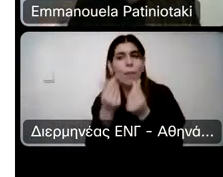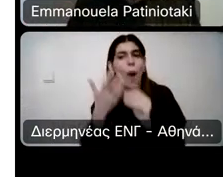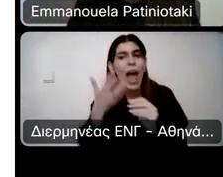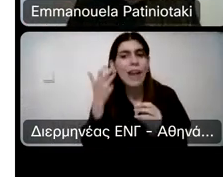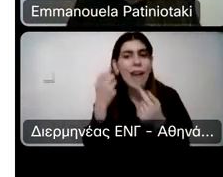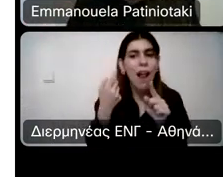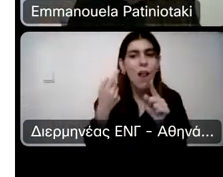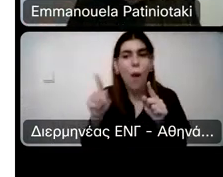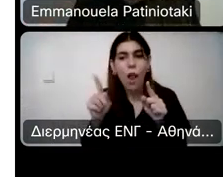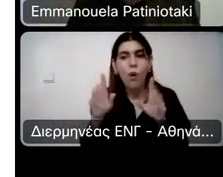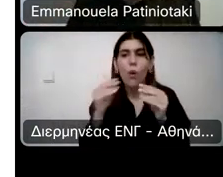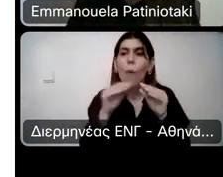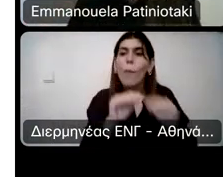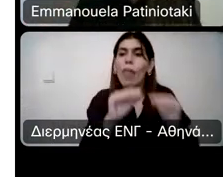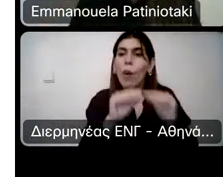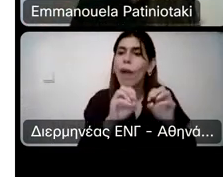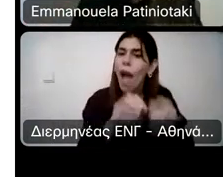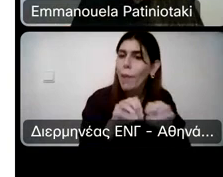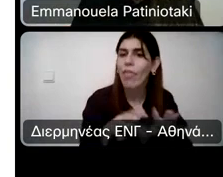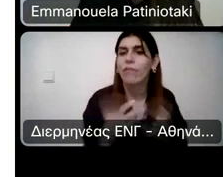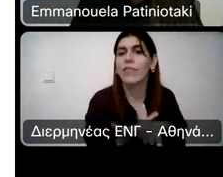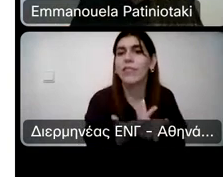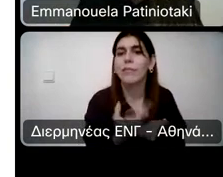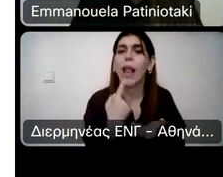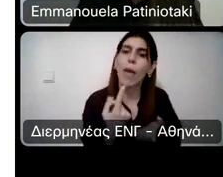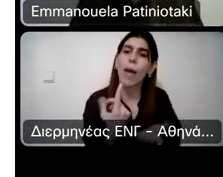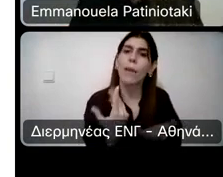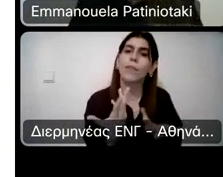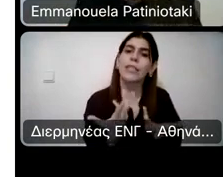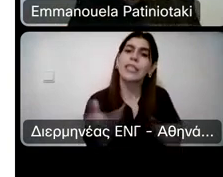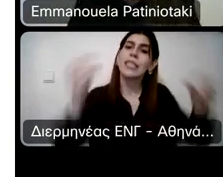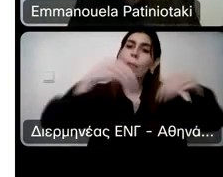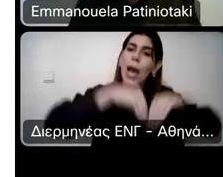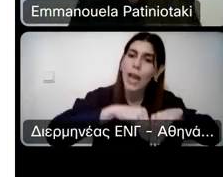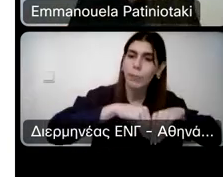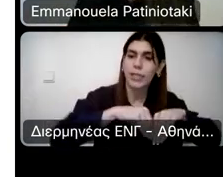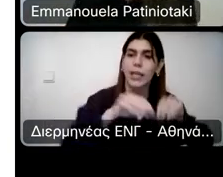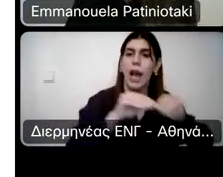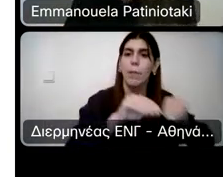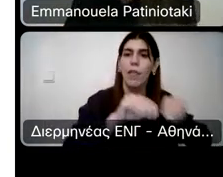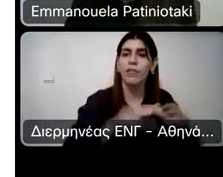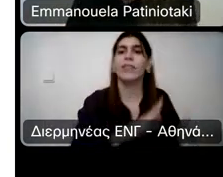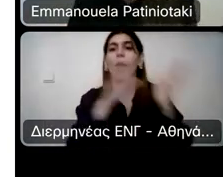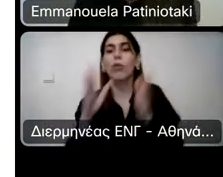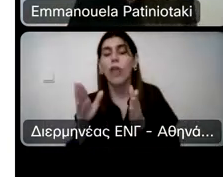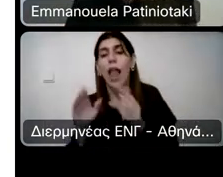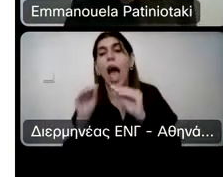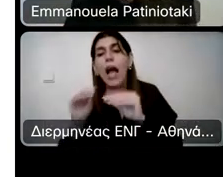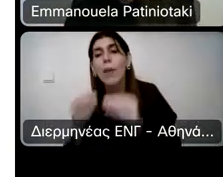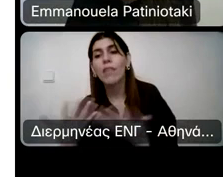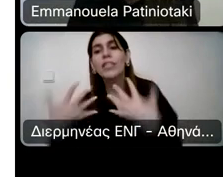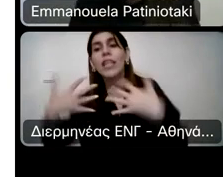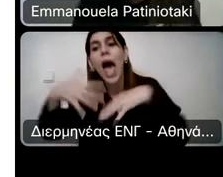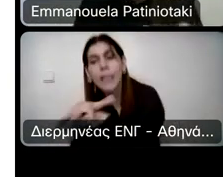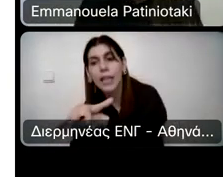στην παιδαγωγική, στην εκπαίδευση. Λέμε συμπεριληπτική εκπαίδευση και λέμε και εκπαίδευση της ένταξης, παιδαγωγική της